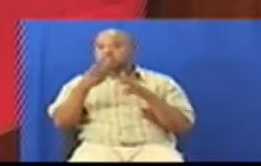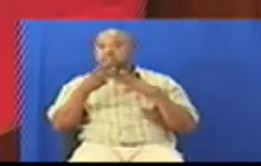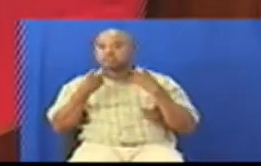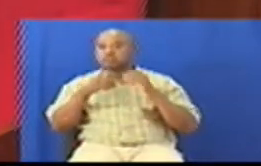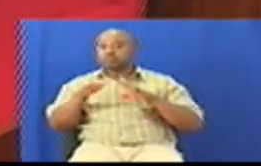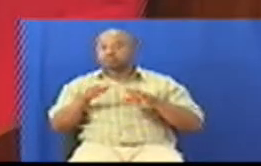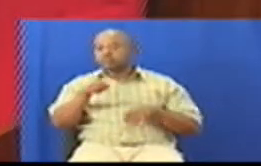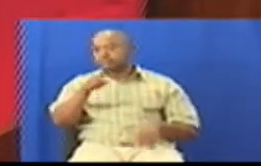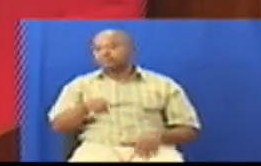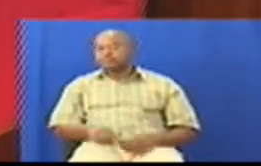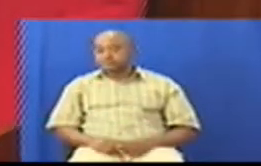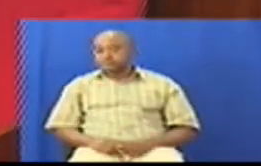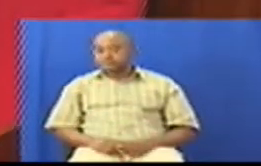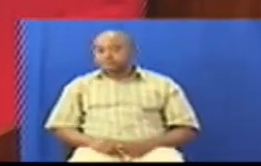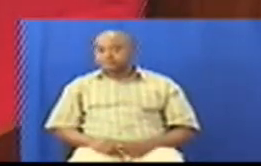Mheshimiwa,